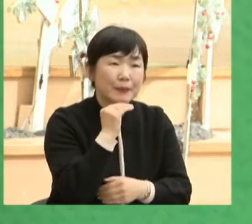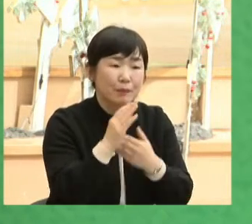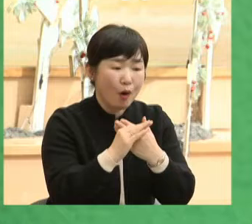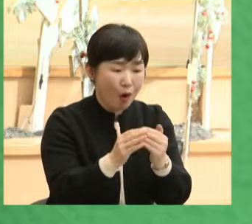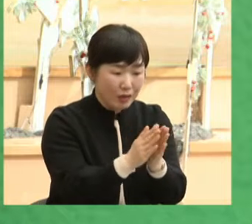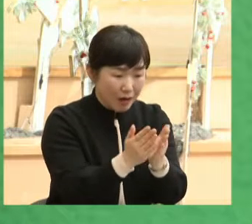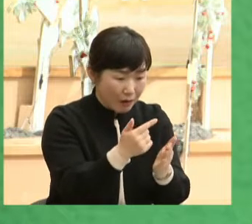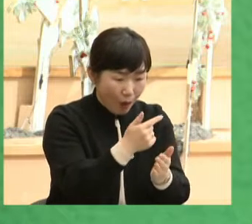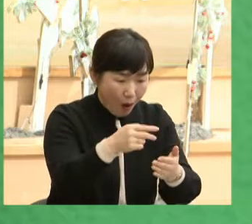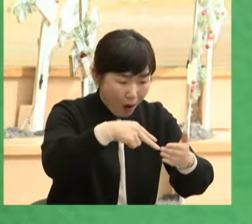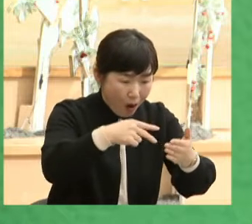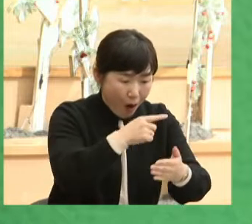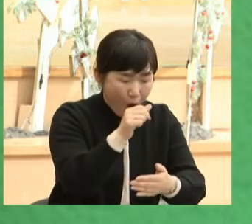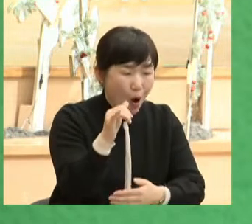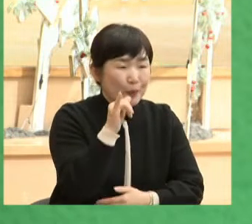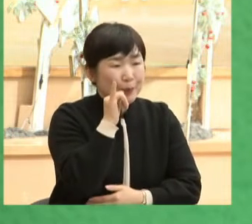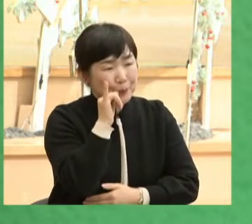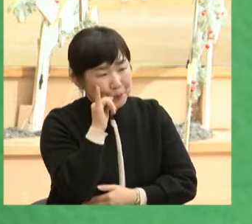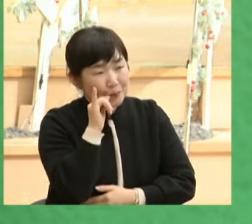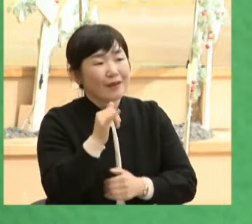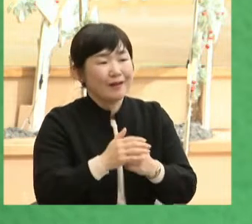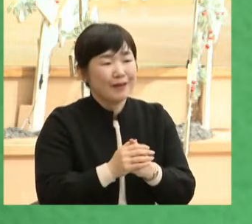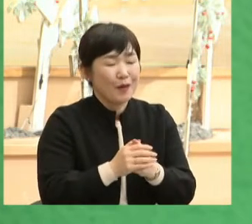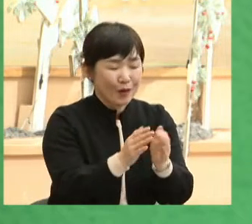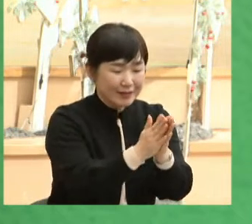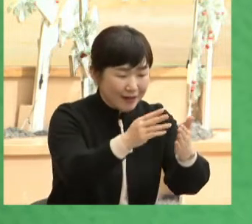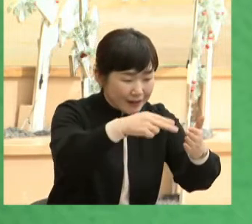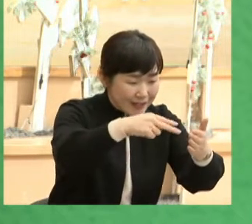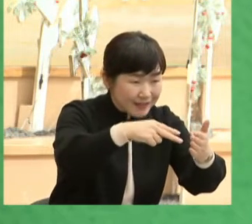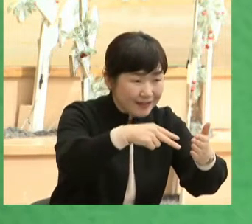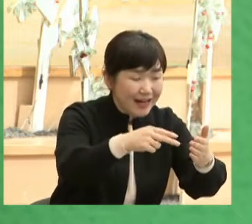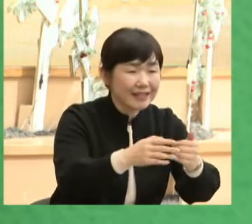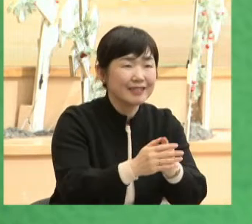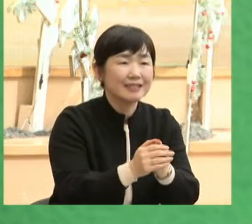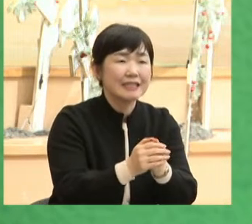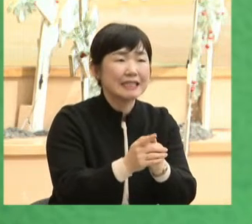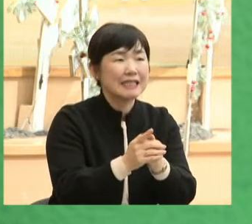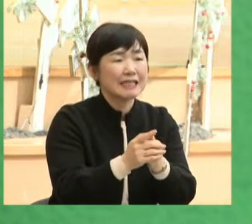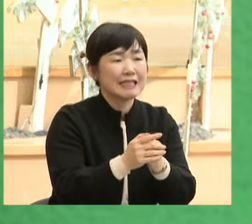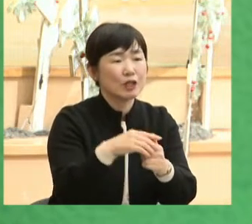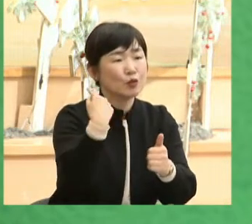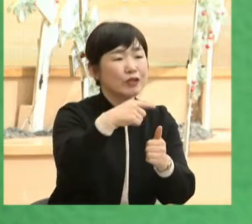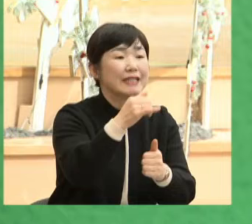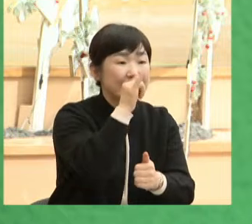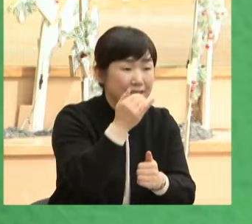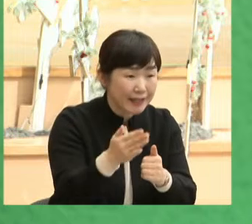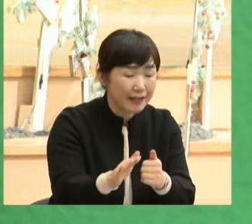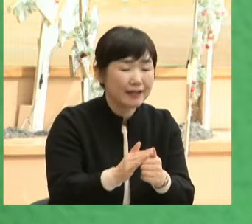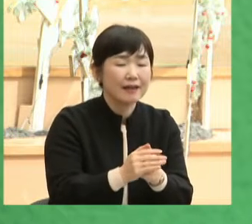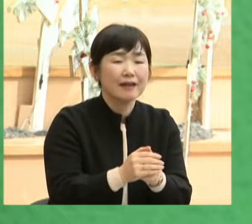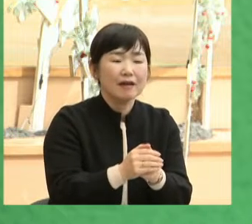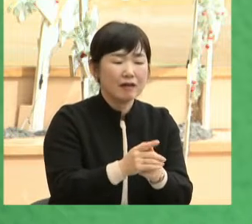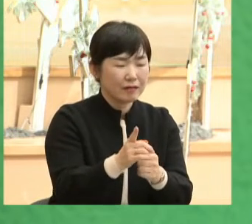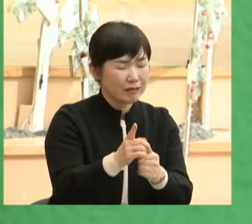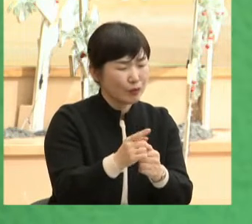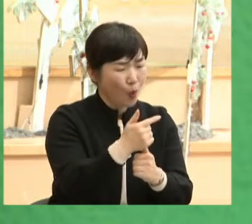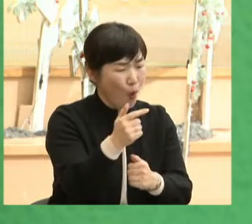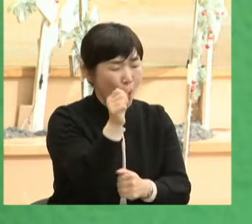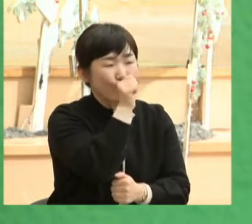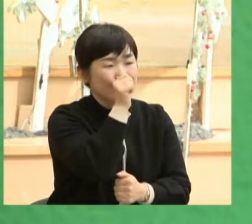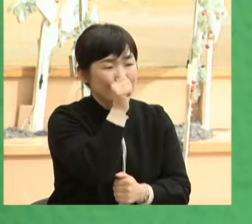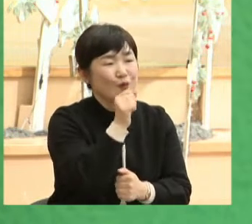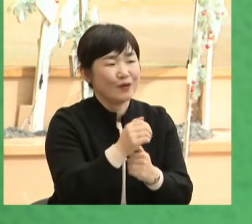좋아하게 돼 일단 그 책을 읽어 가는 리딩레이스라는게 있거든 욕을 막 하는 걸 너무